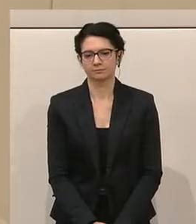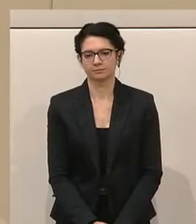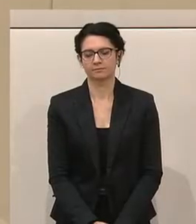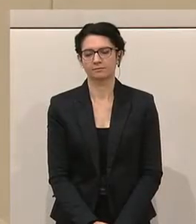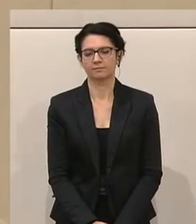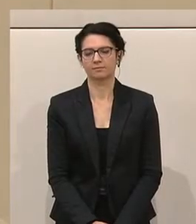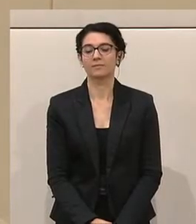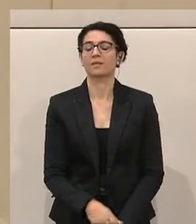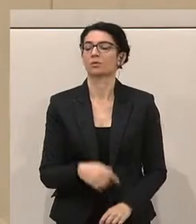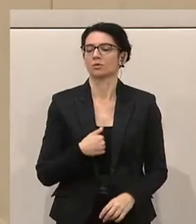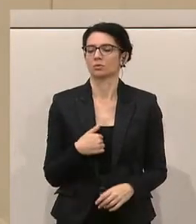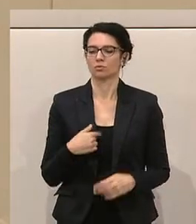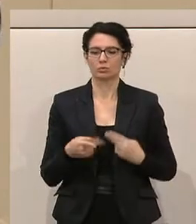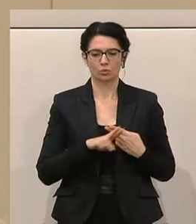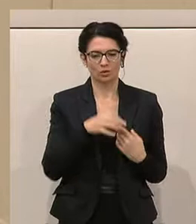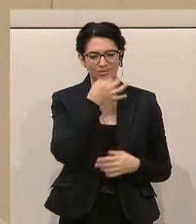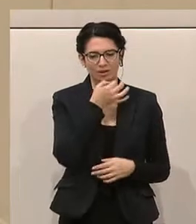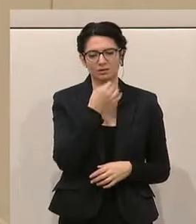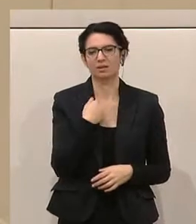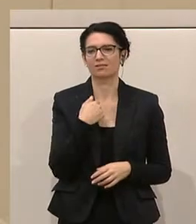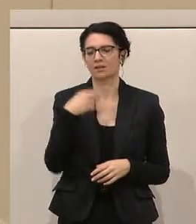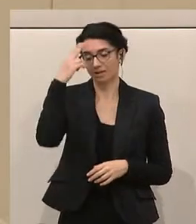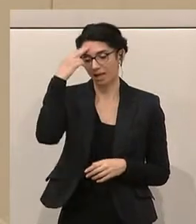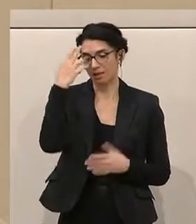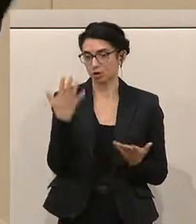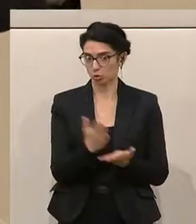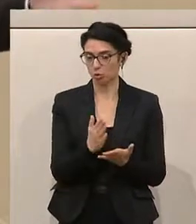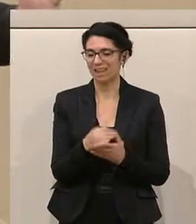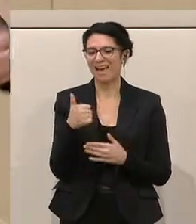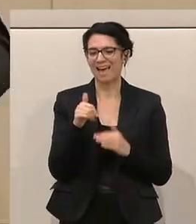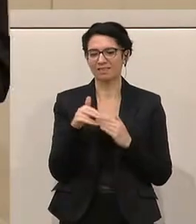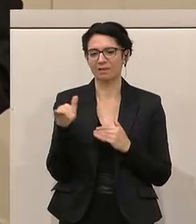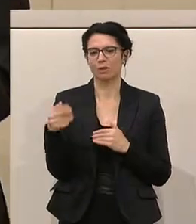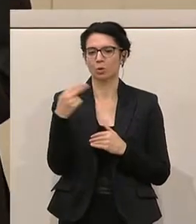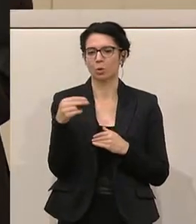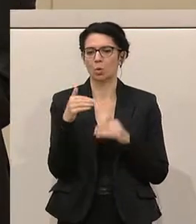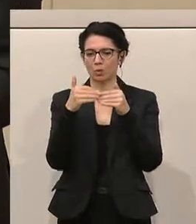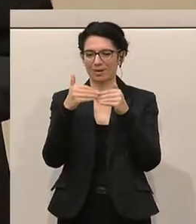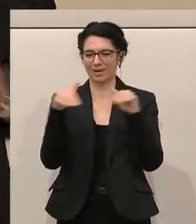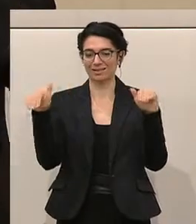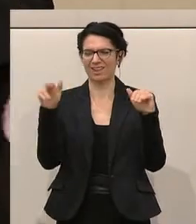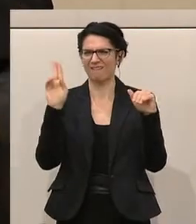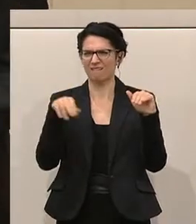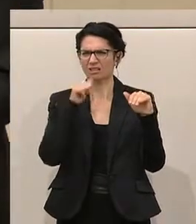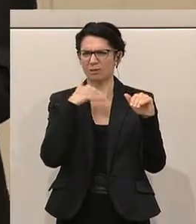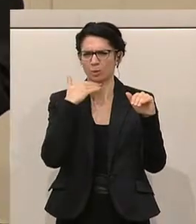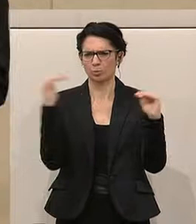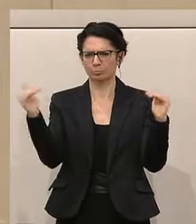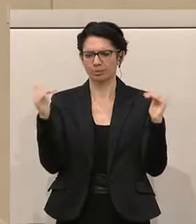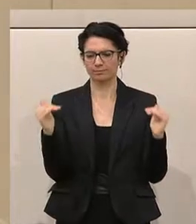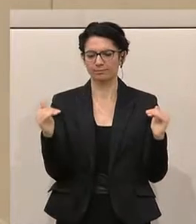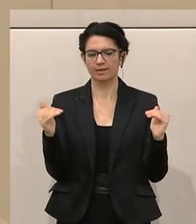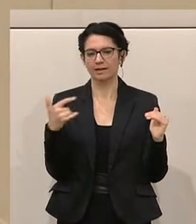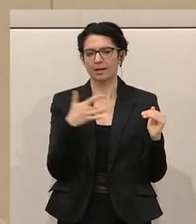Wir kennen das. Zuerst beginnen Sie bei einer Grenze von 1 Million, dann reicht das nicht aus und dann wird die Grenze heruntergesetzt und